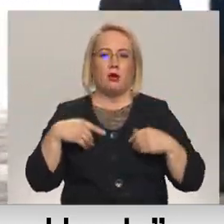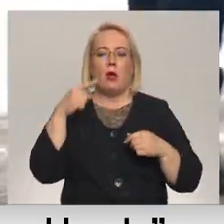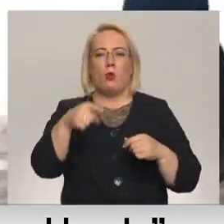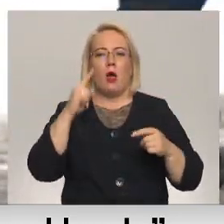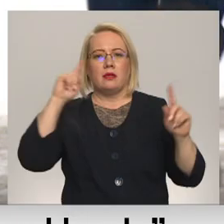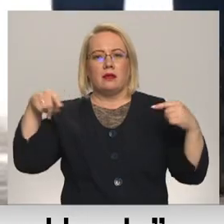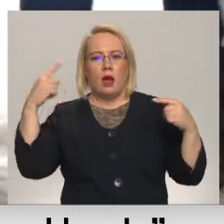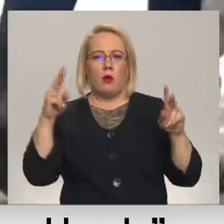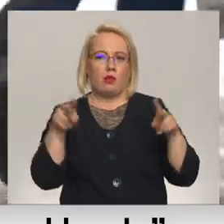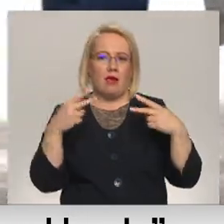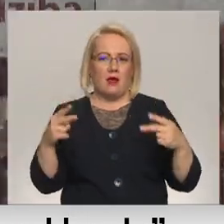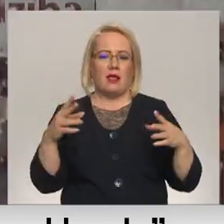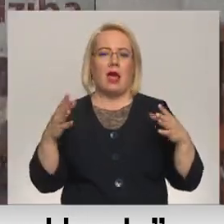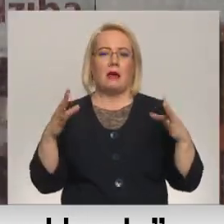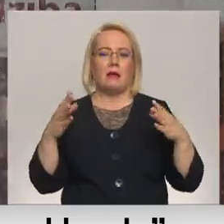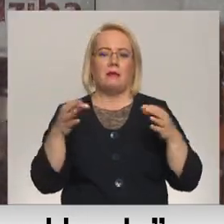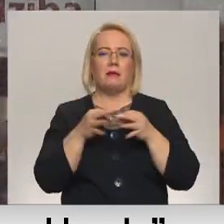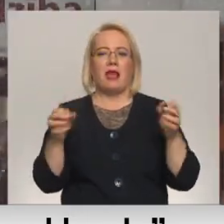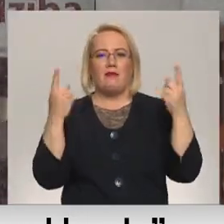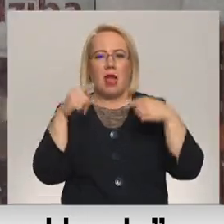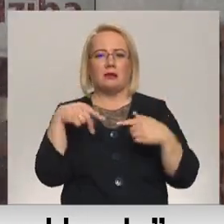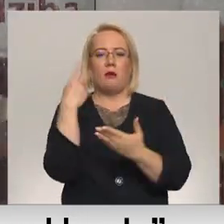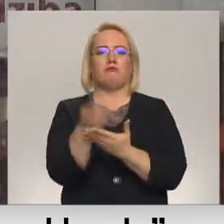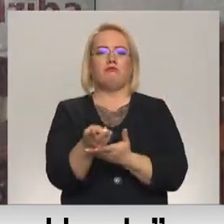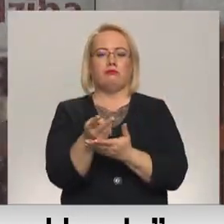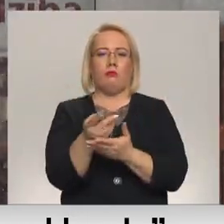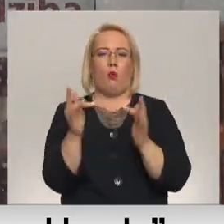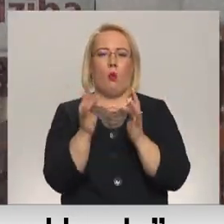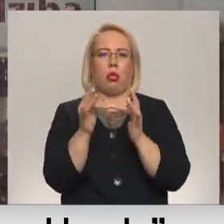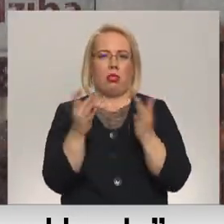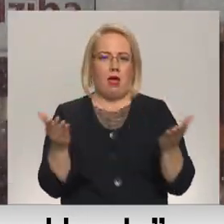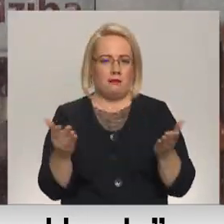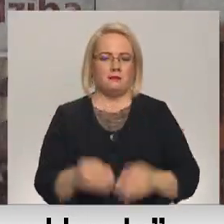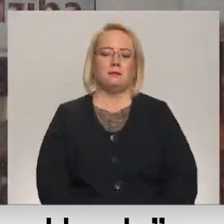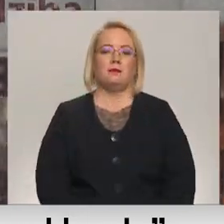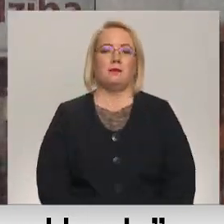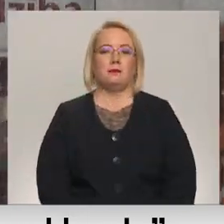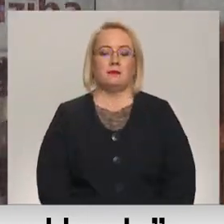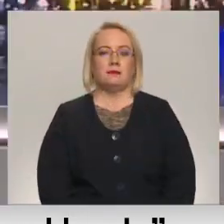pārgalvīgi, lai brīvlaiks nebūtu jāpavada ar ģipsi un gultā. Aiki Insolovs, Peršvits, Latvijas televīzija.